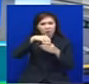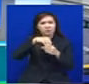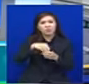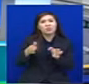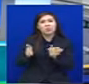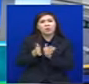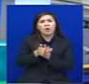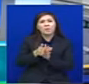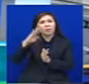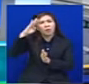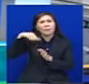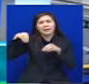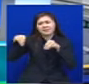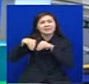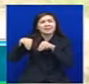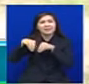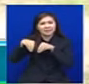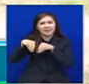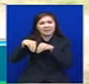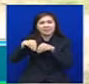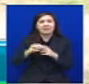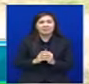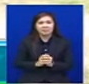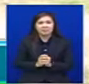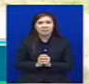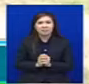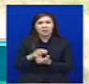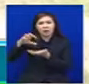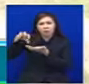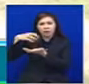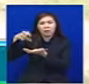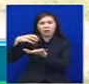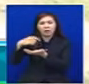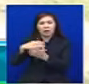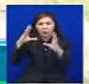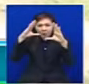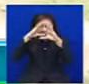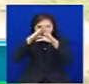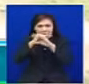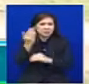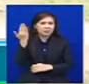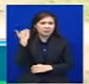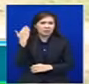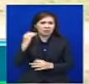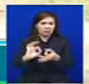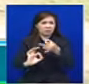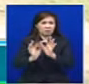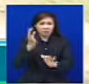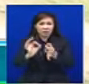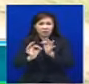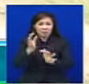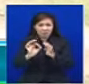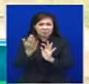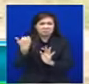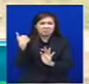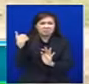งเรียนที่น้องเขาเรียนอยู่นะครับ ครับ น้องเขาเล่าให้ฟังว่าเมื่อคืนเนี่ยมีเพลิงไหม้อยู่ข้างล่างมีคนวิ่งขึ้นมาบ